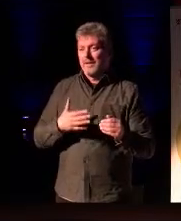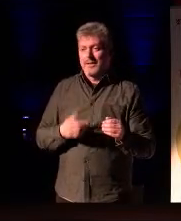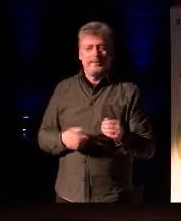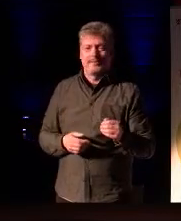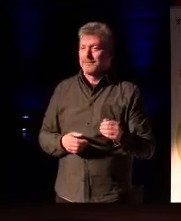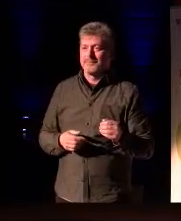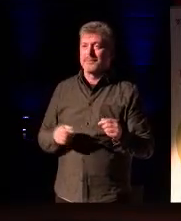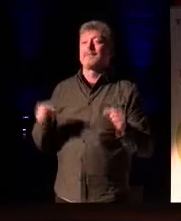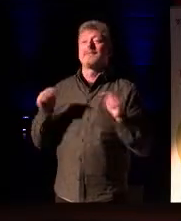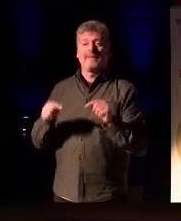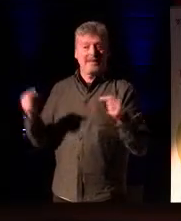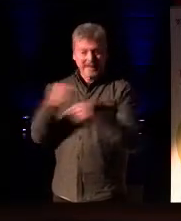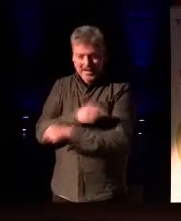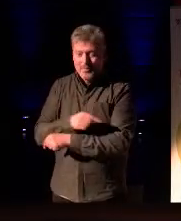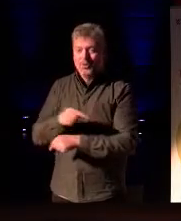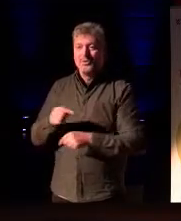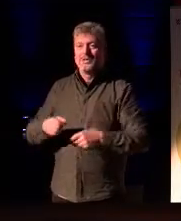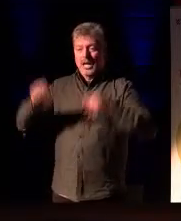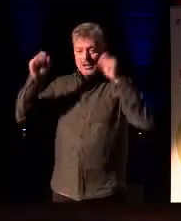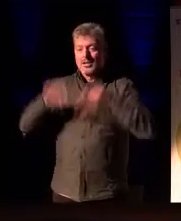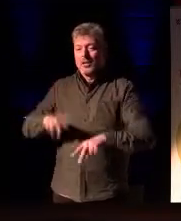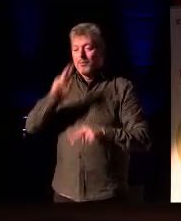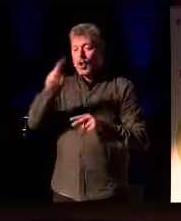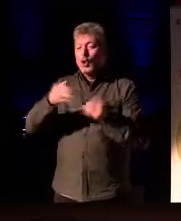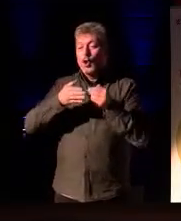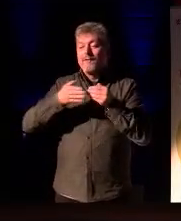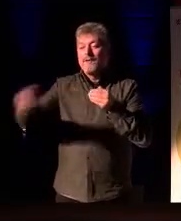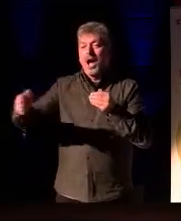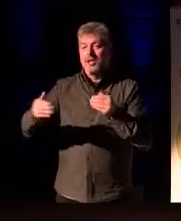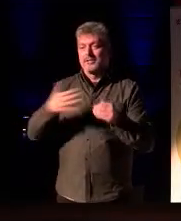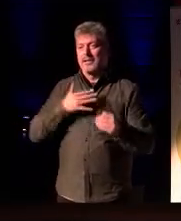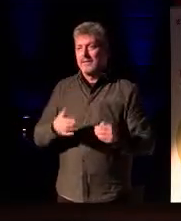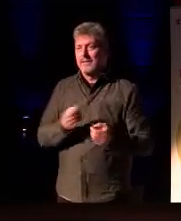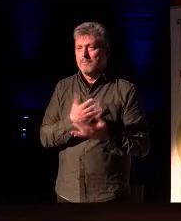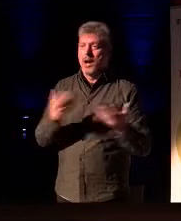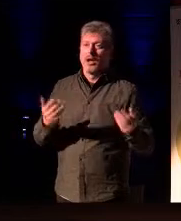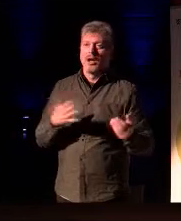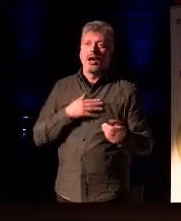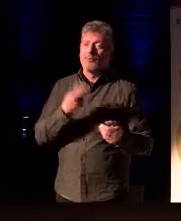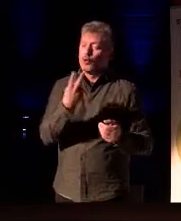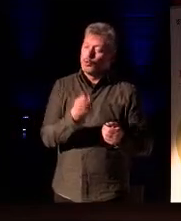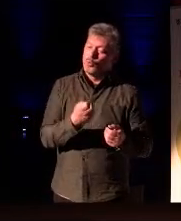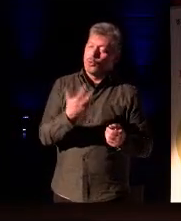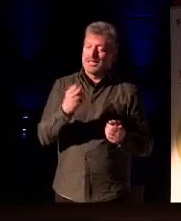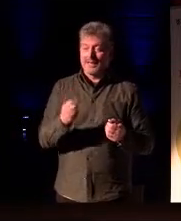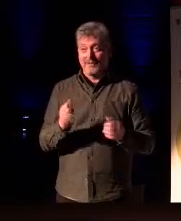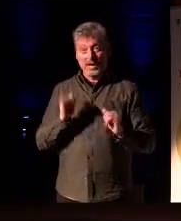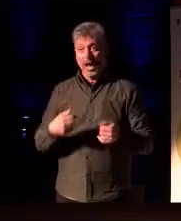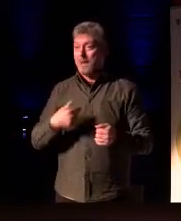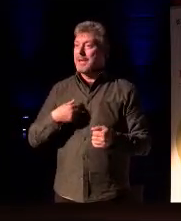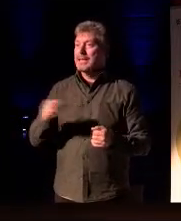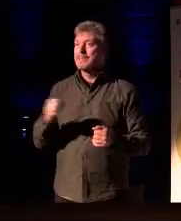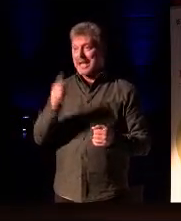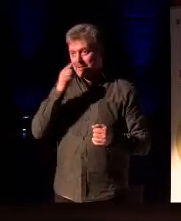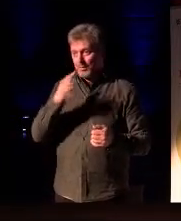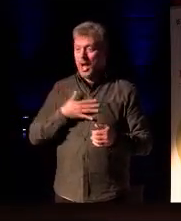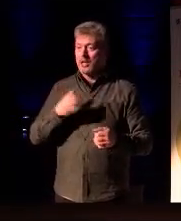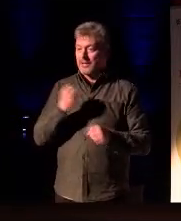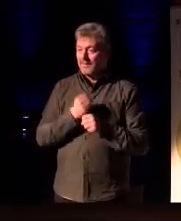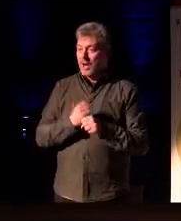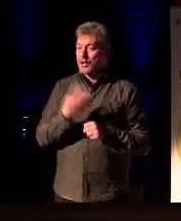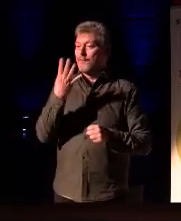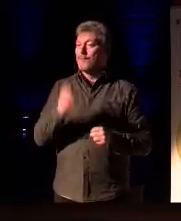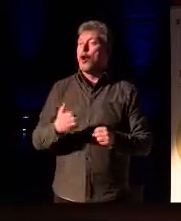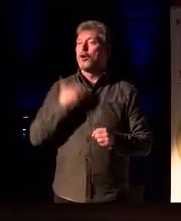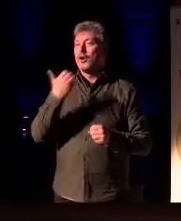det rett og slett starten på en ny fase I livet. Mange har både 20, 30, ja, min bestemor hadde faktisk 40 år etter